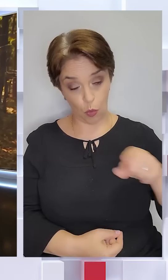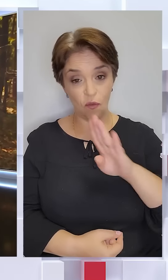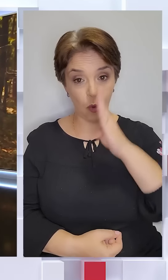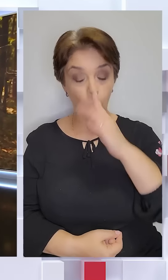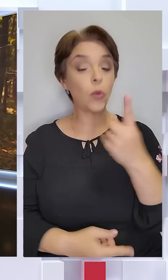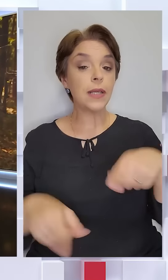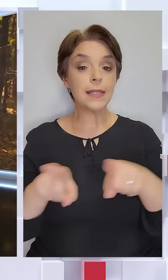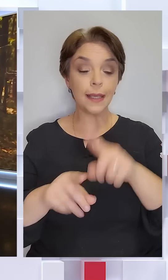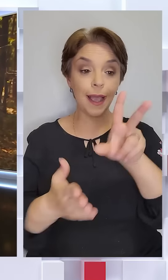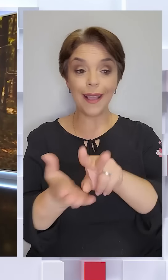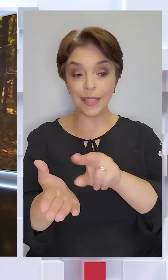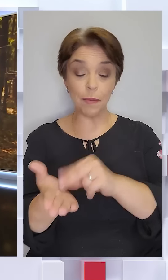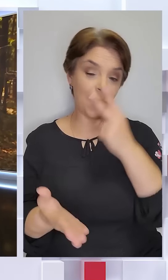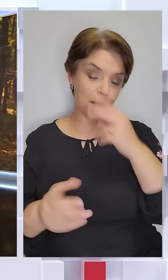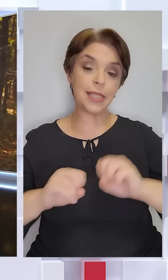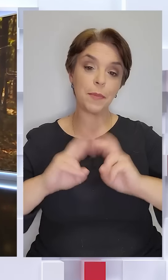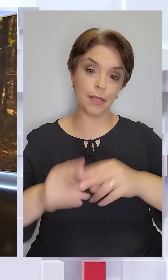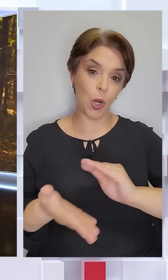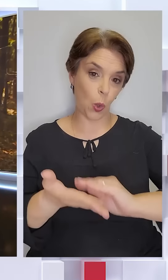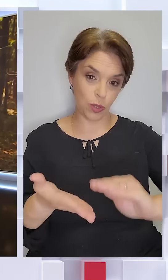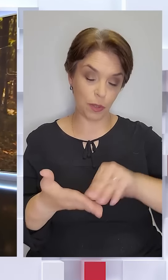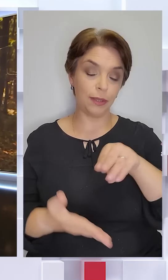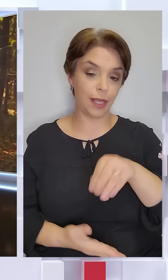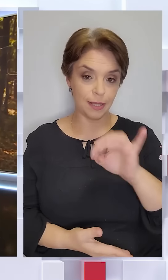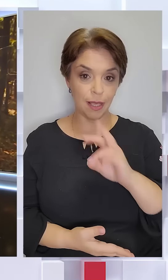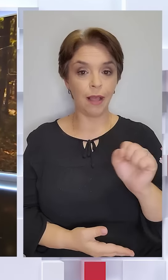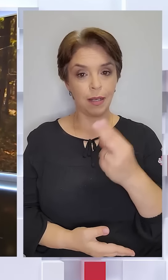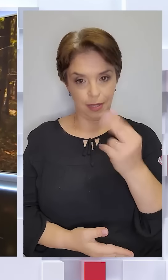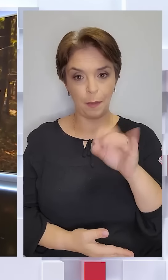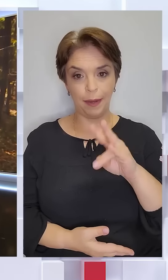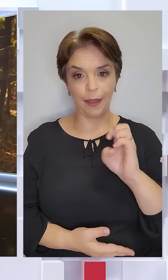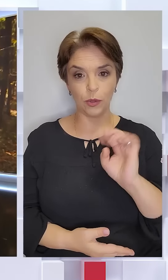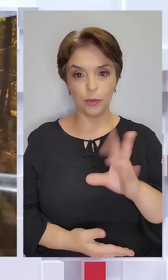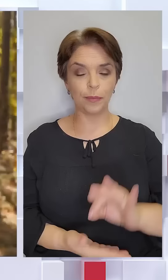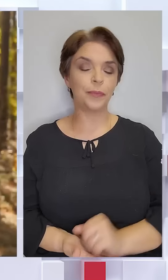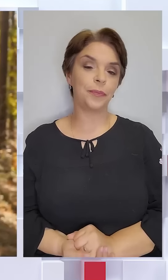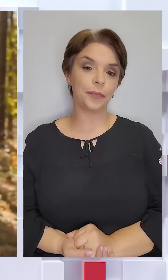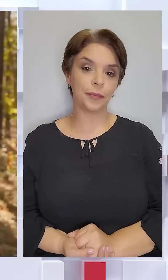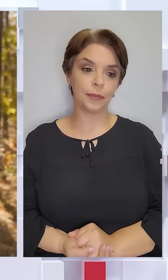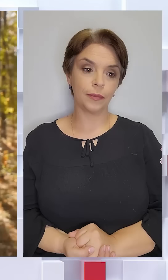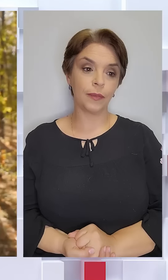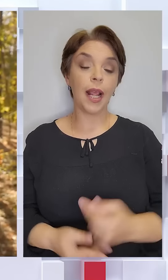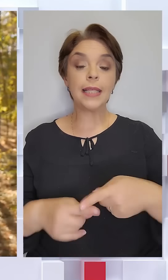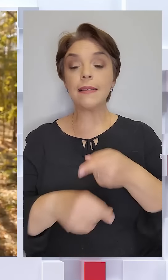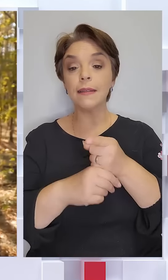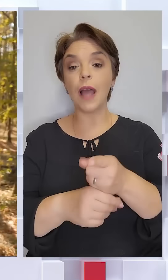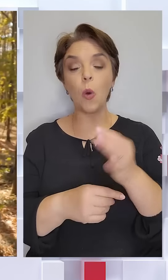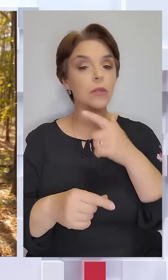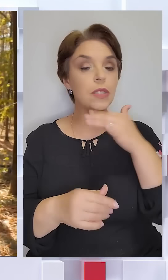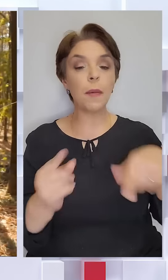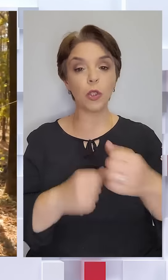ворога. Один з таких екземплярів бачив спеціальний кореспондент ТСН Андрій Цеплієнко. Цей танк –